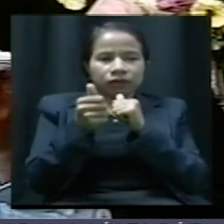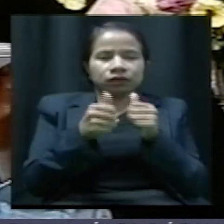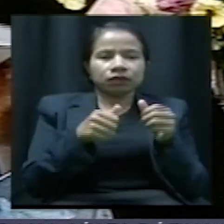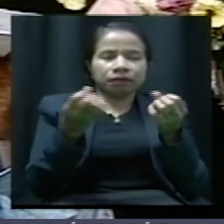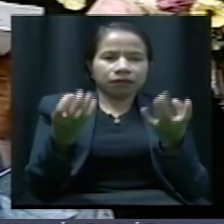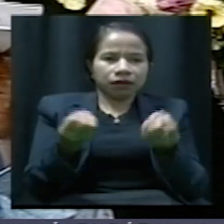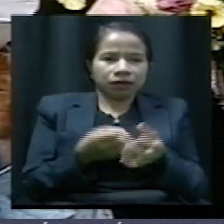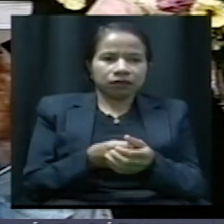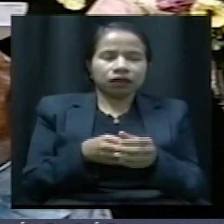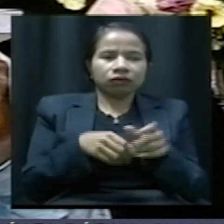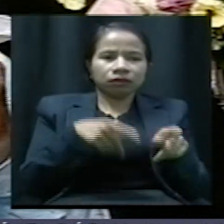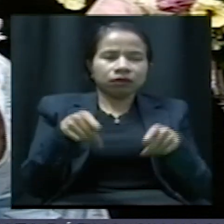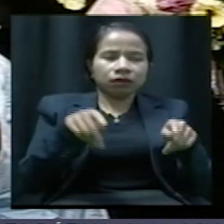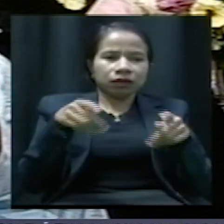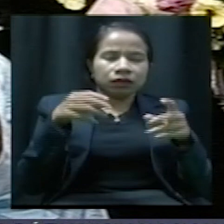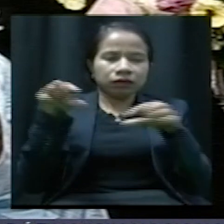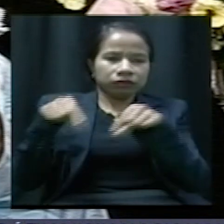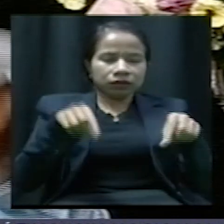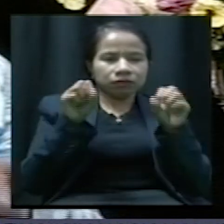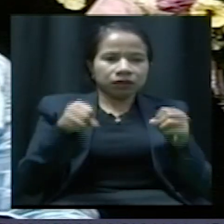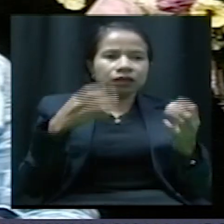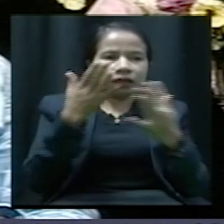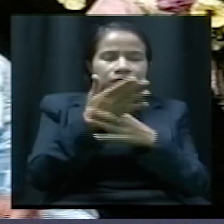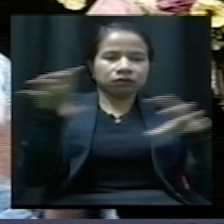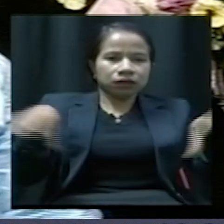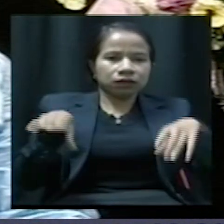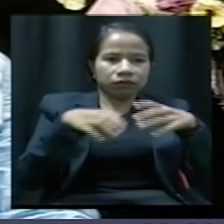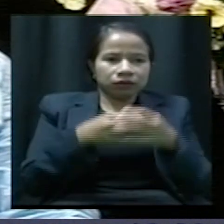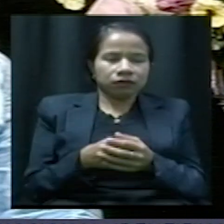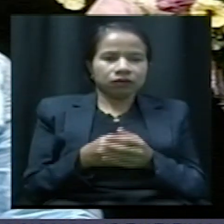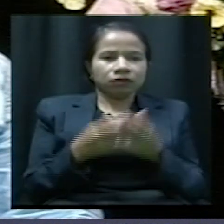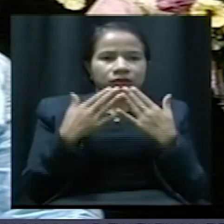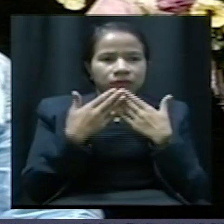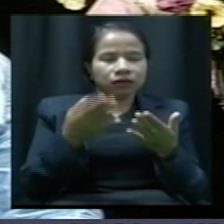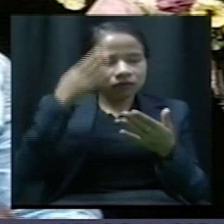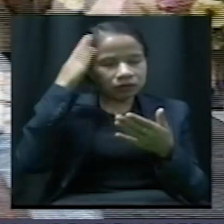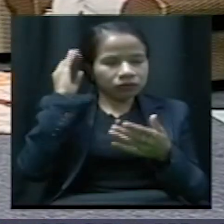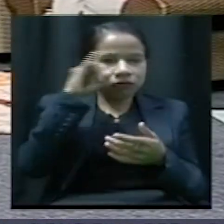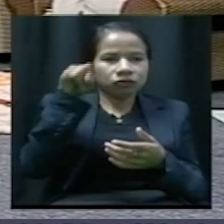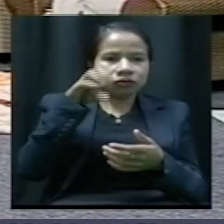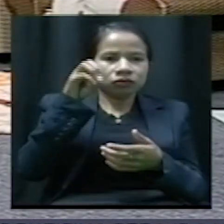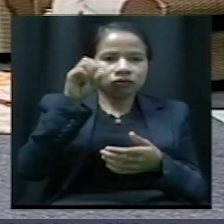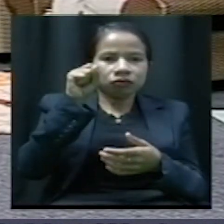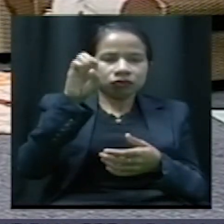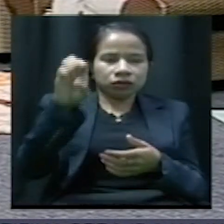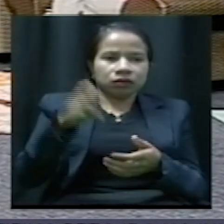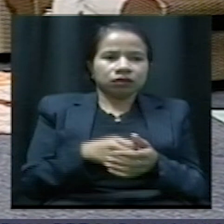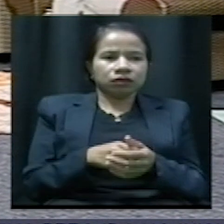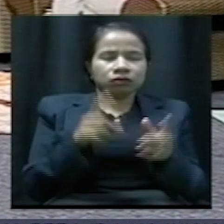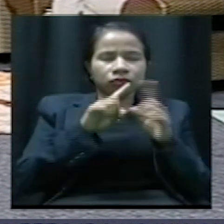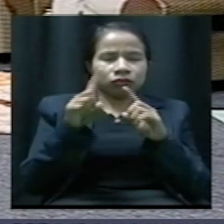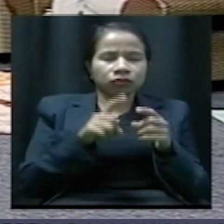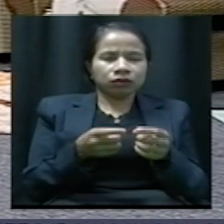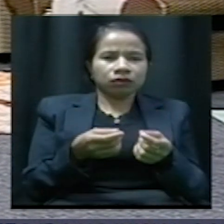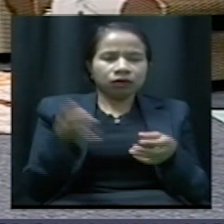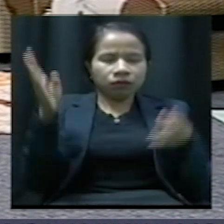deficiency sesuba campo de trabalho ida nema ka Obrigado, senhor José. A senhor José sublinha assunto